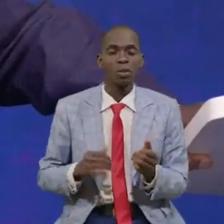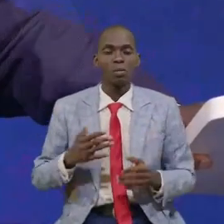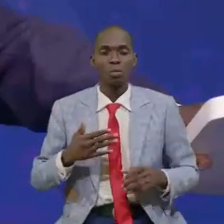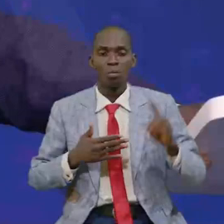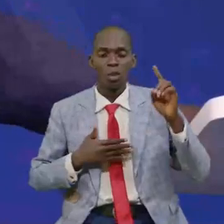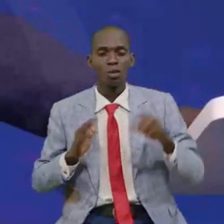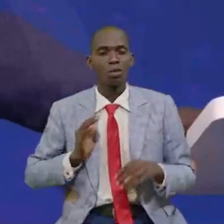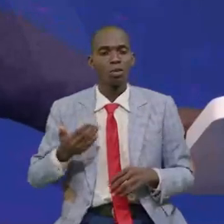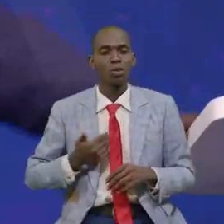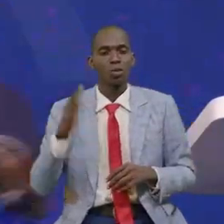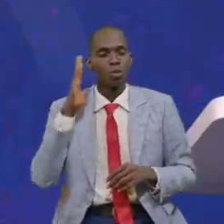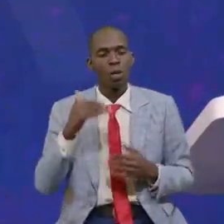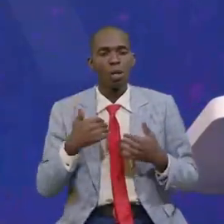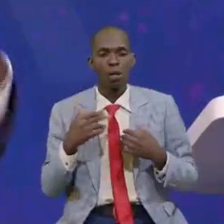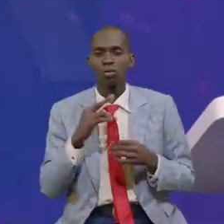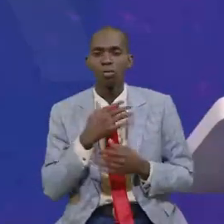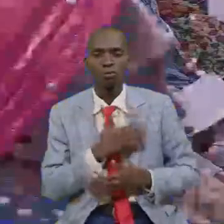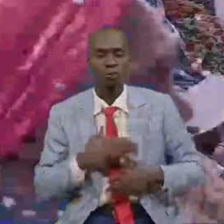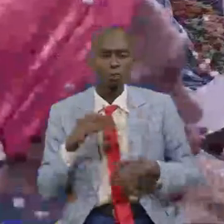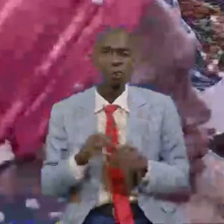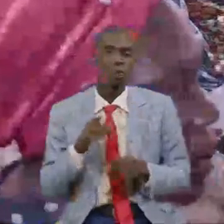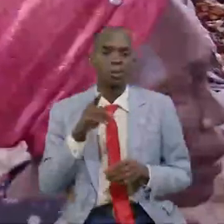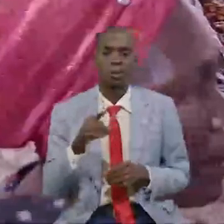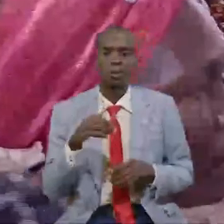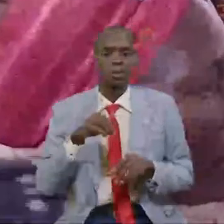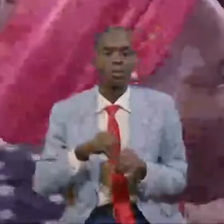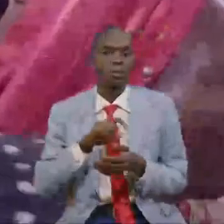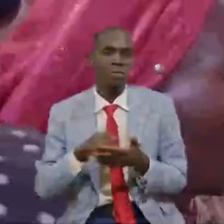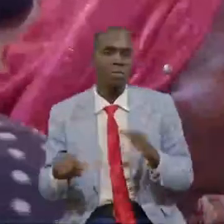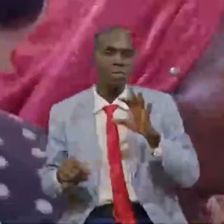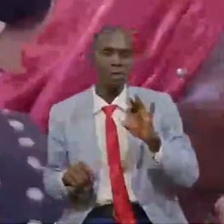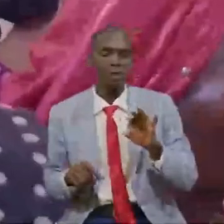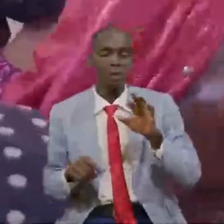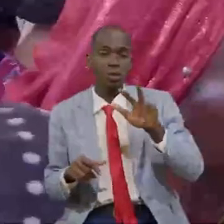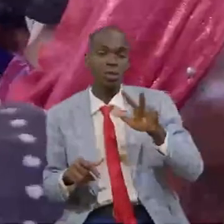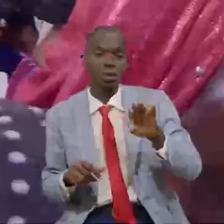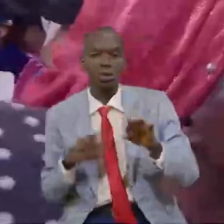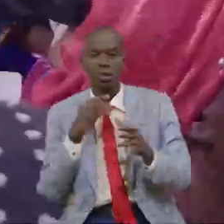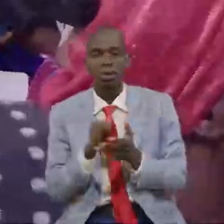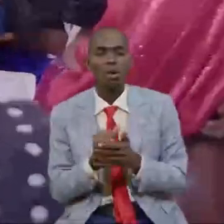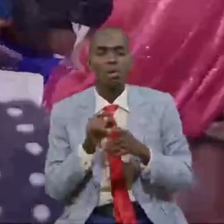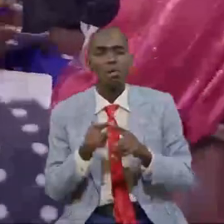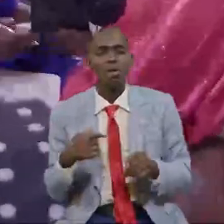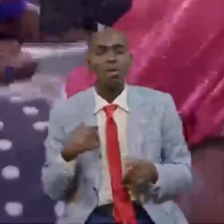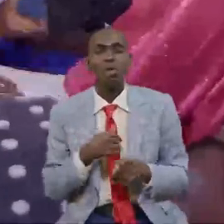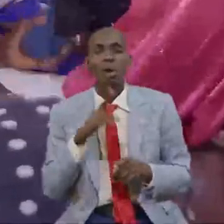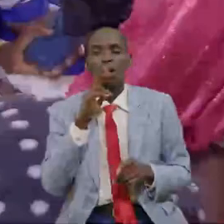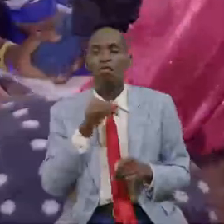Verset 39. Verset 39 dit, nous ne sommes pas de ceux qui se retirent pour se perdre.